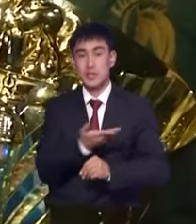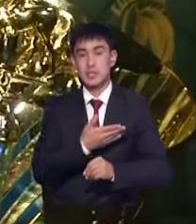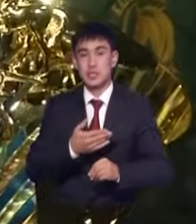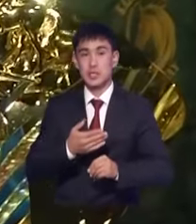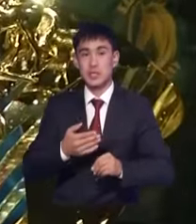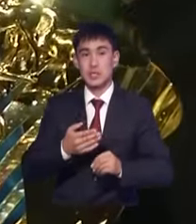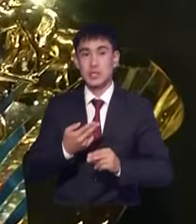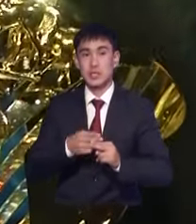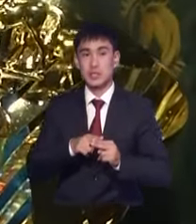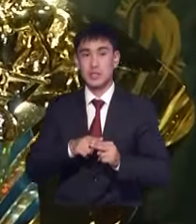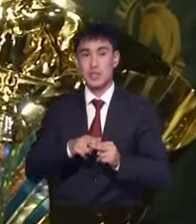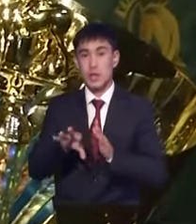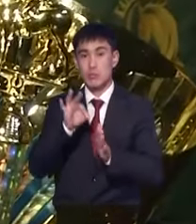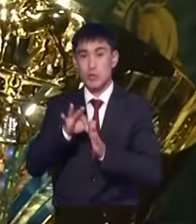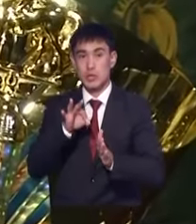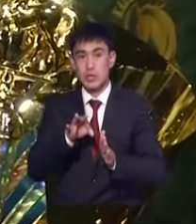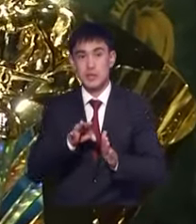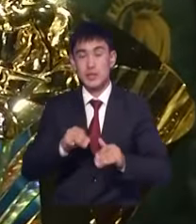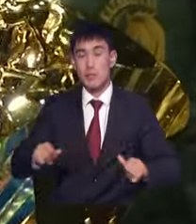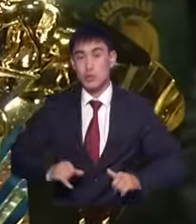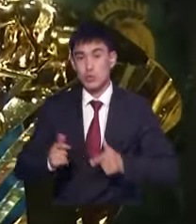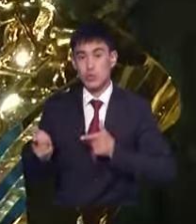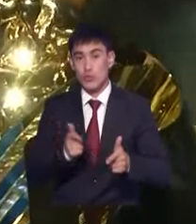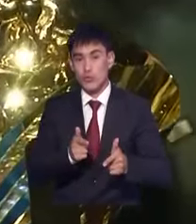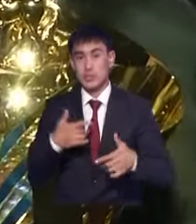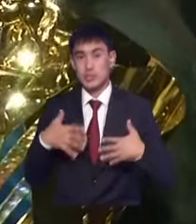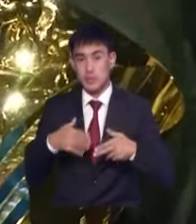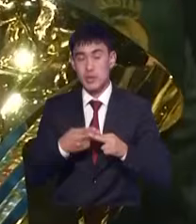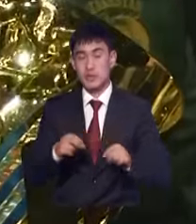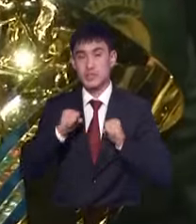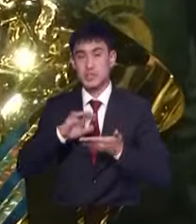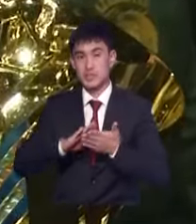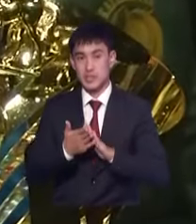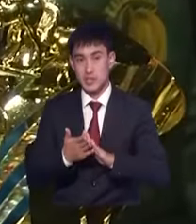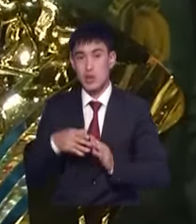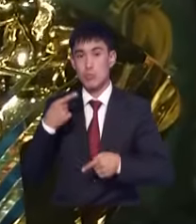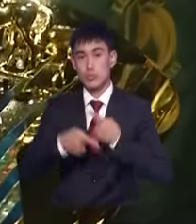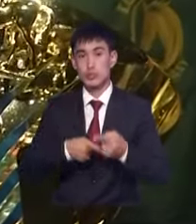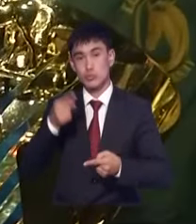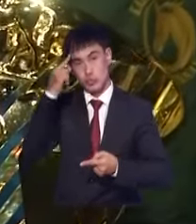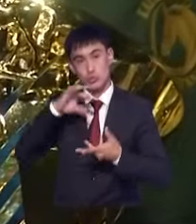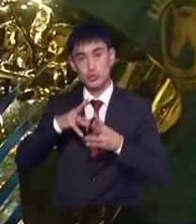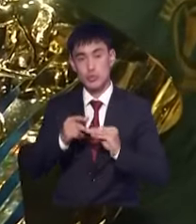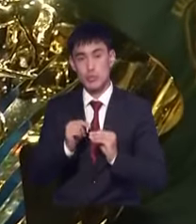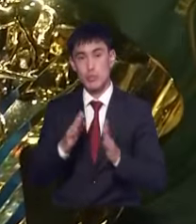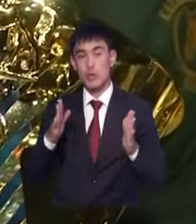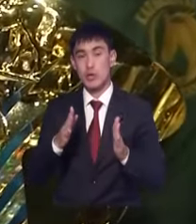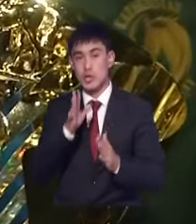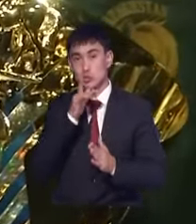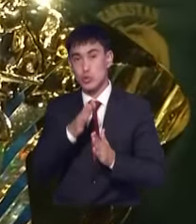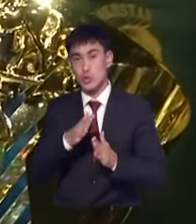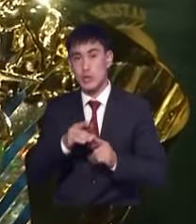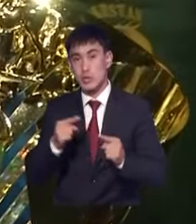скакунов. Этот ранний отбор отрицательно сказался на их подготовке и физическом состоянии. В будущем нам следует учитывать более оптимальные сроки для